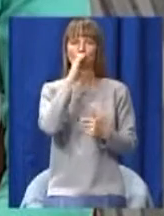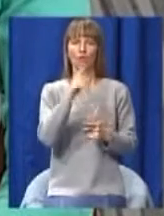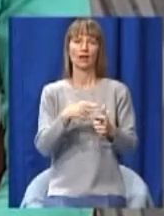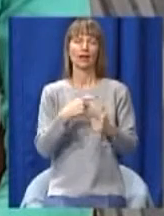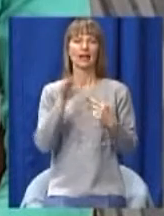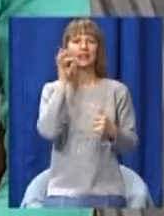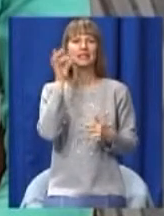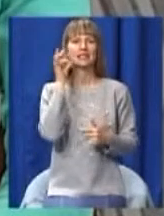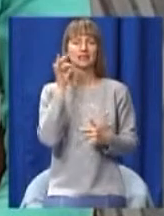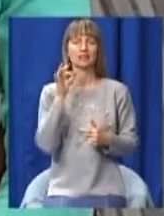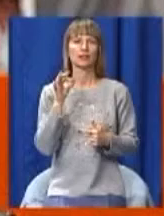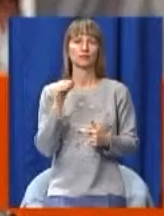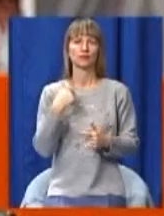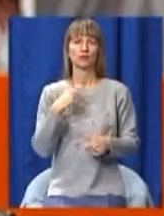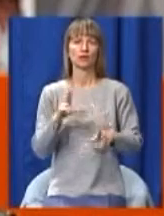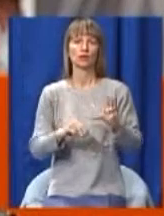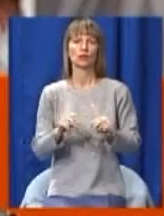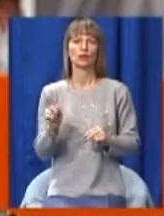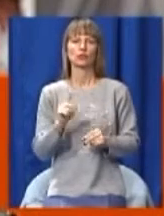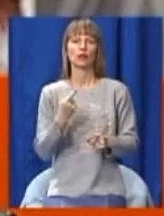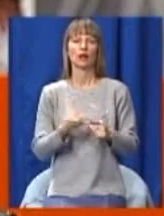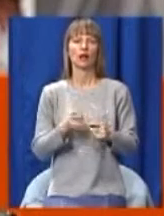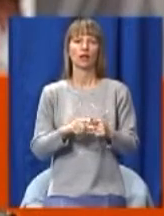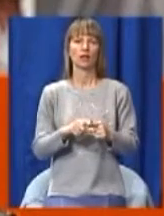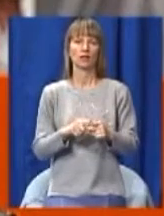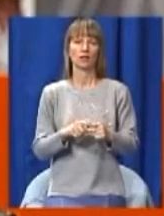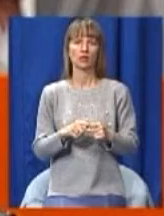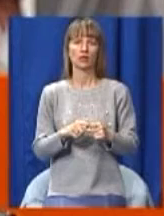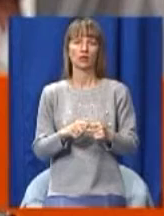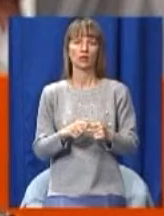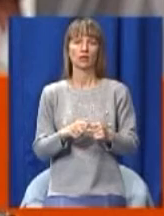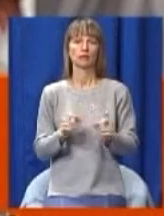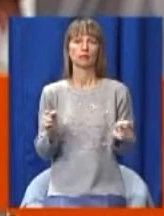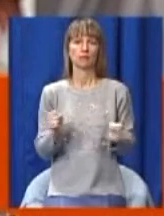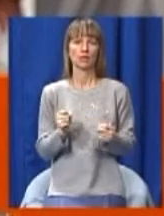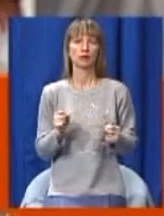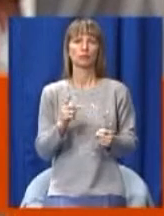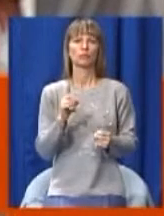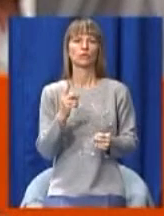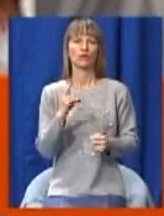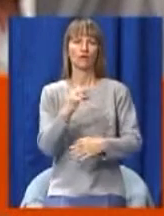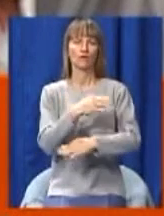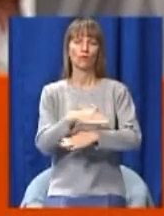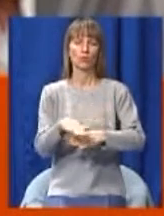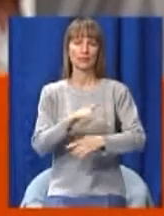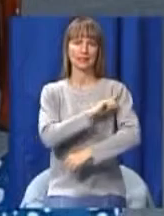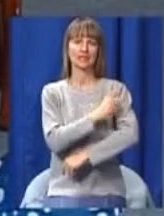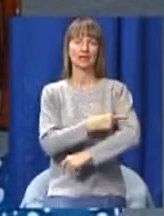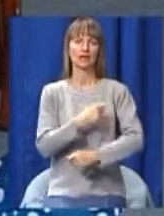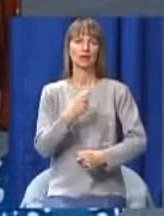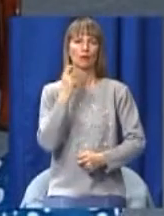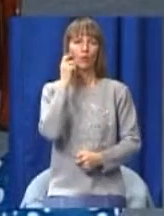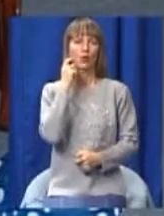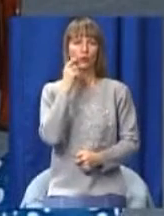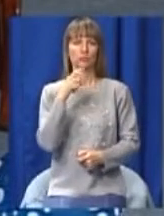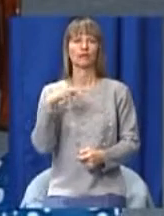лисиці? Я вважаю, що лисиці мерзнуть. Тому що на вулиці дуже сильний мороз. Але все ж